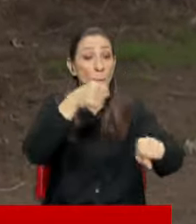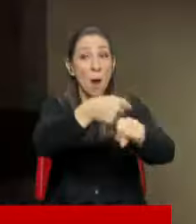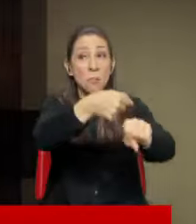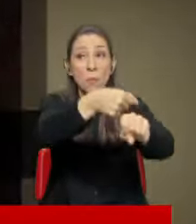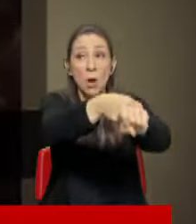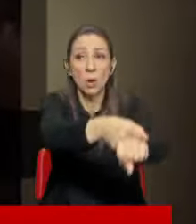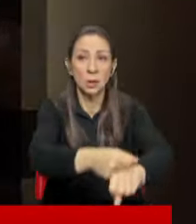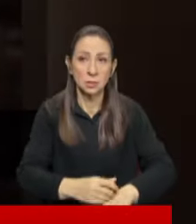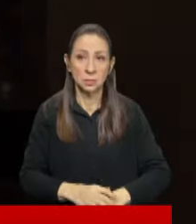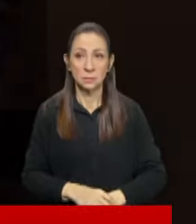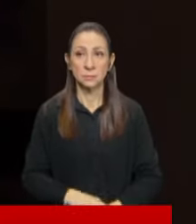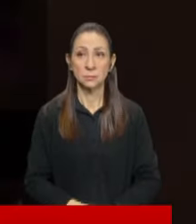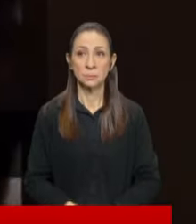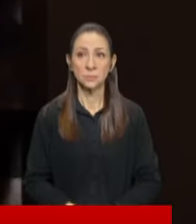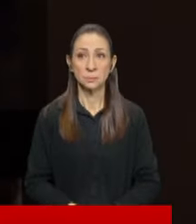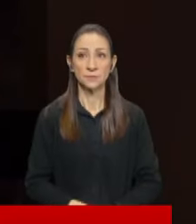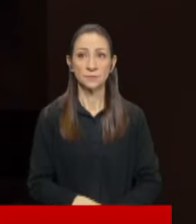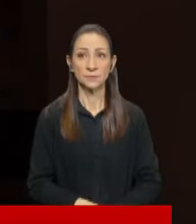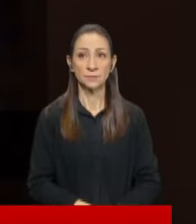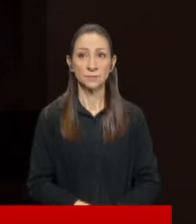çarptı.